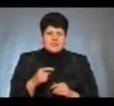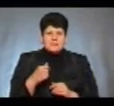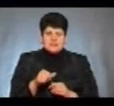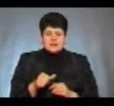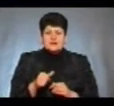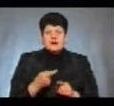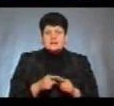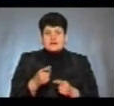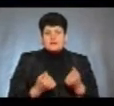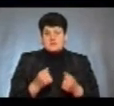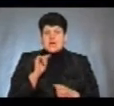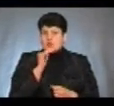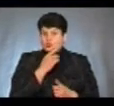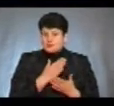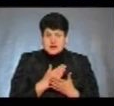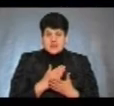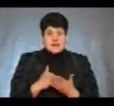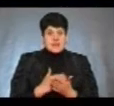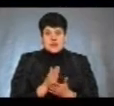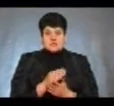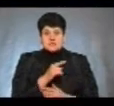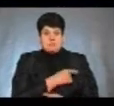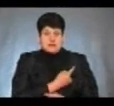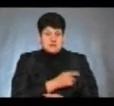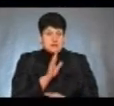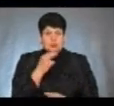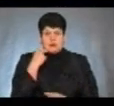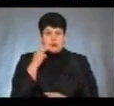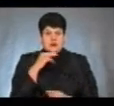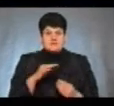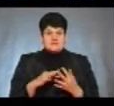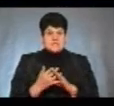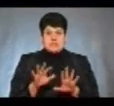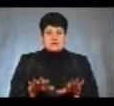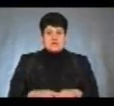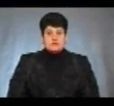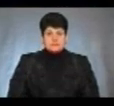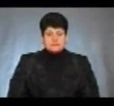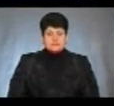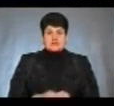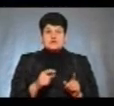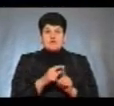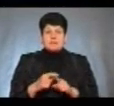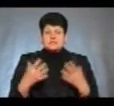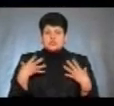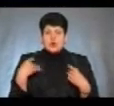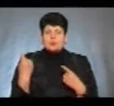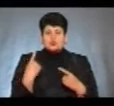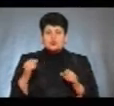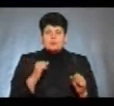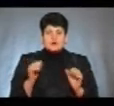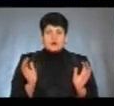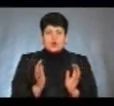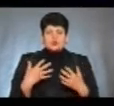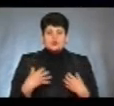дані автомобілі є економні і якість медицини буде покращена в сільській місцевості. За словами начальника обласного